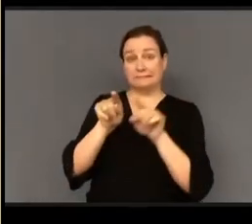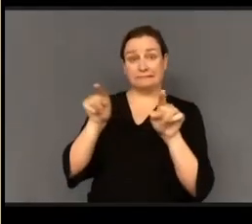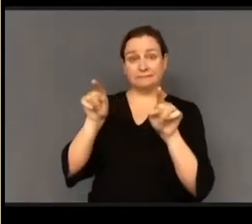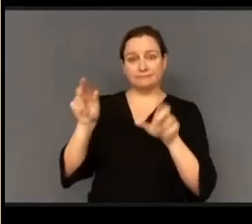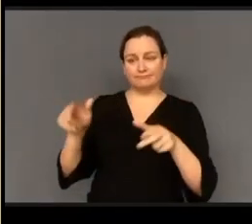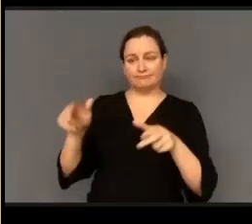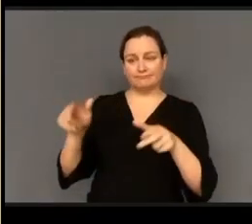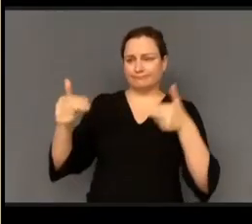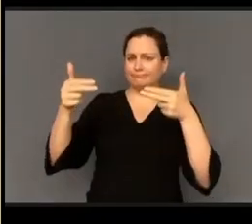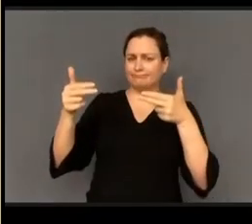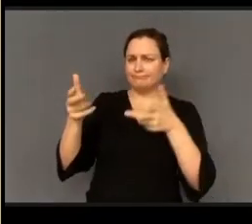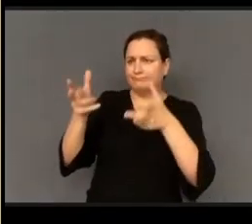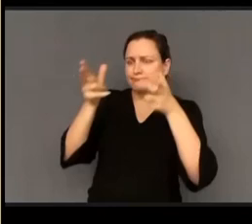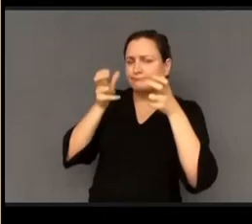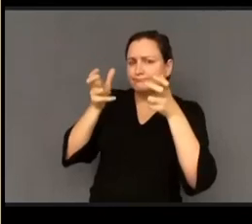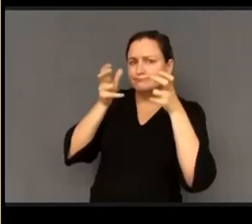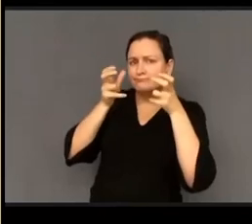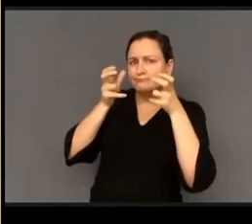ligne,